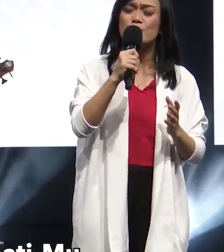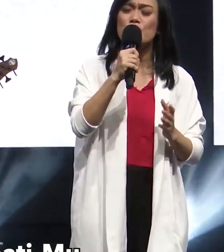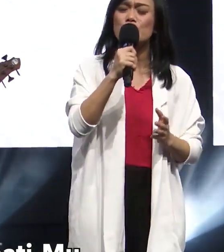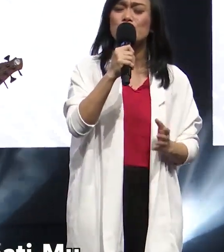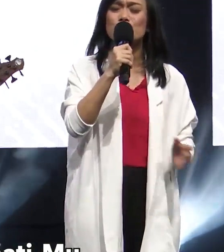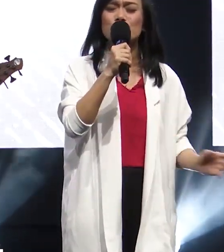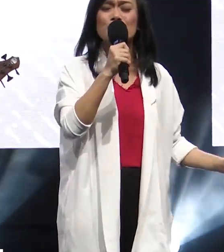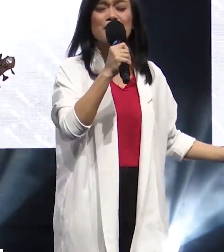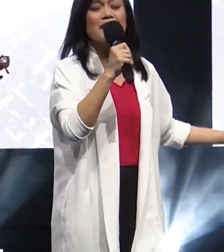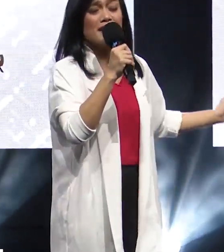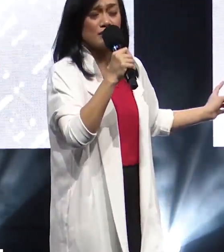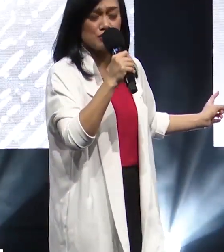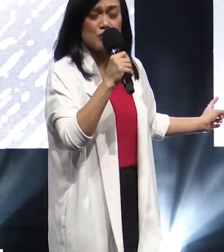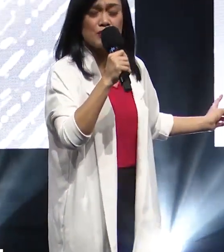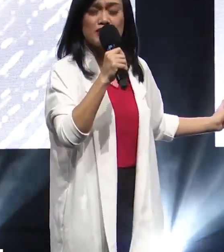hati-Mu